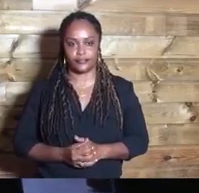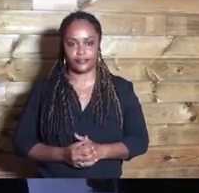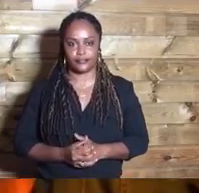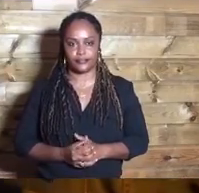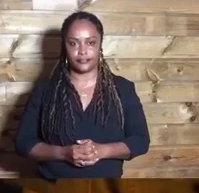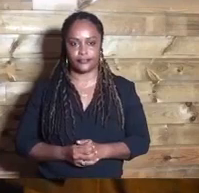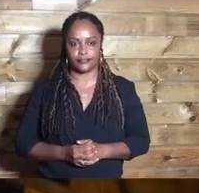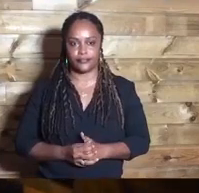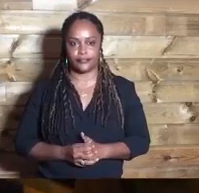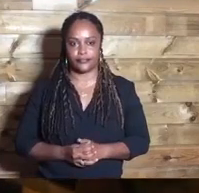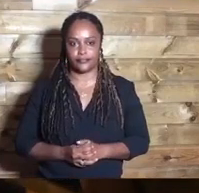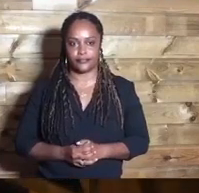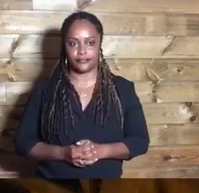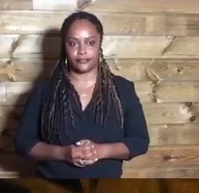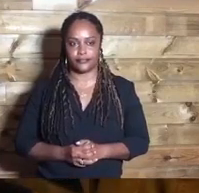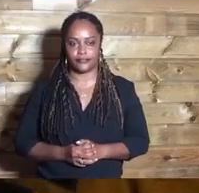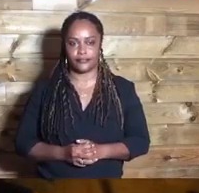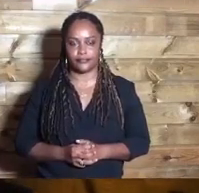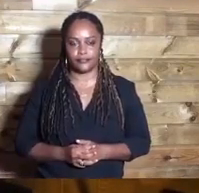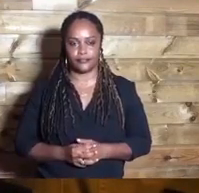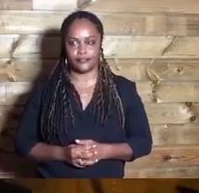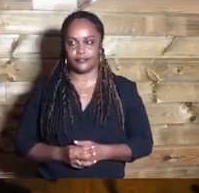Faut crier les autres et faut crier les gens qui ont vivi.